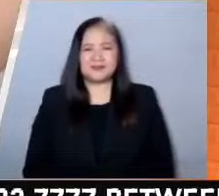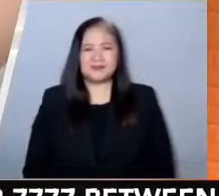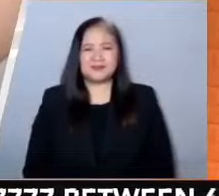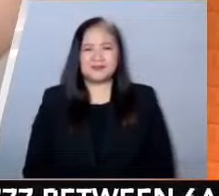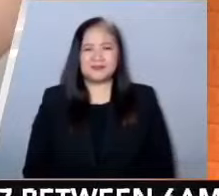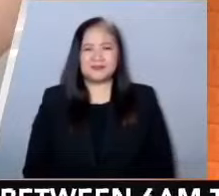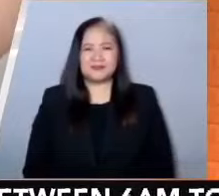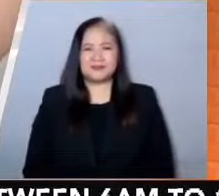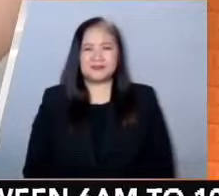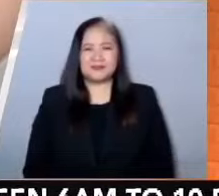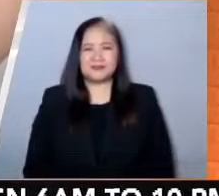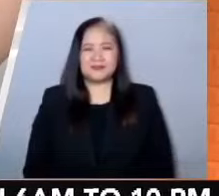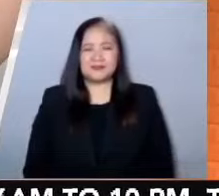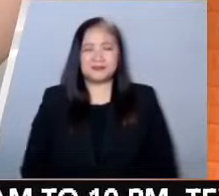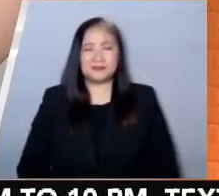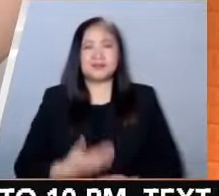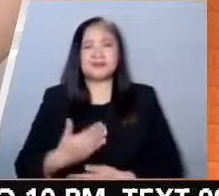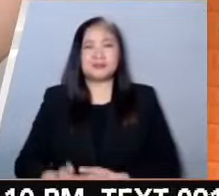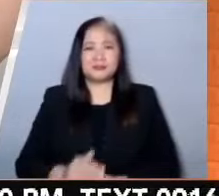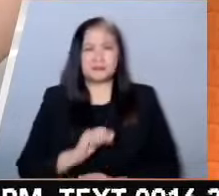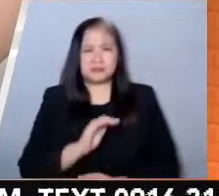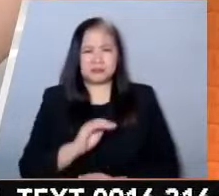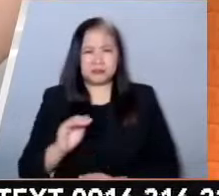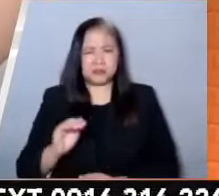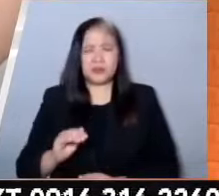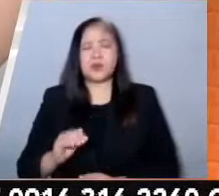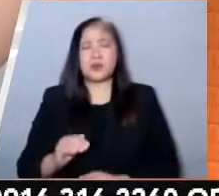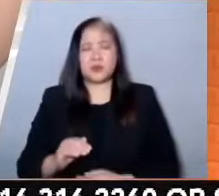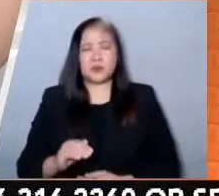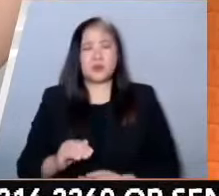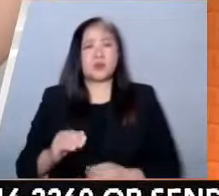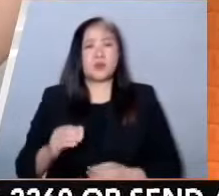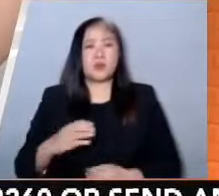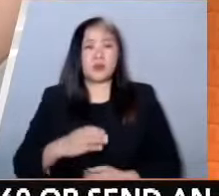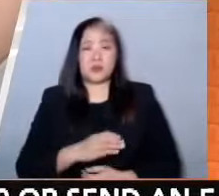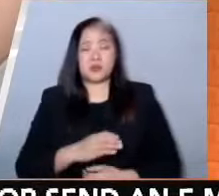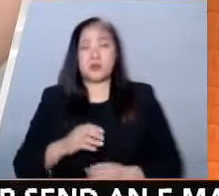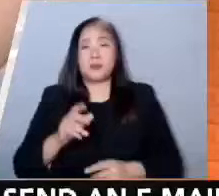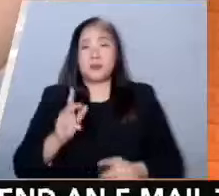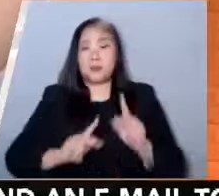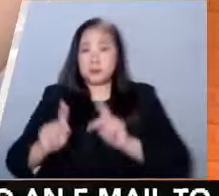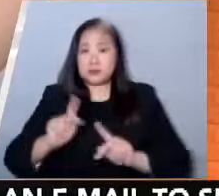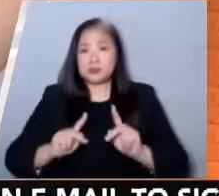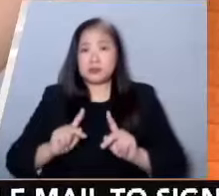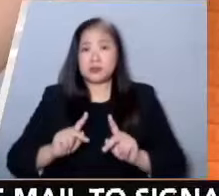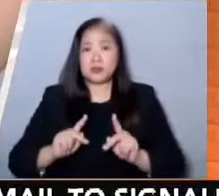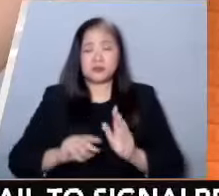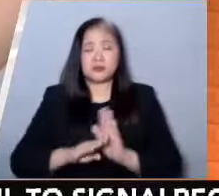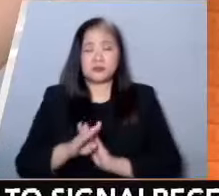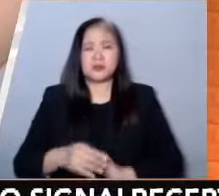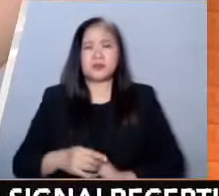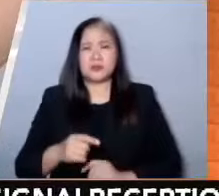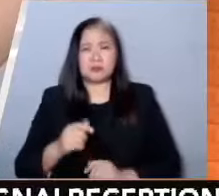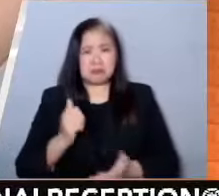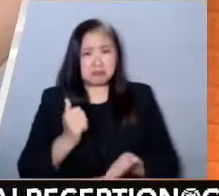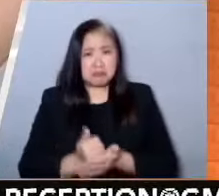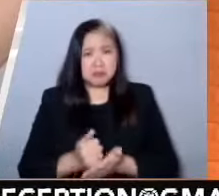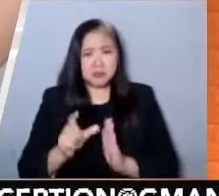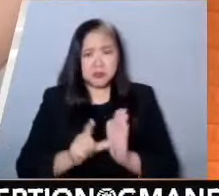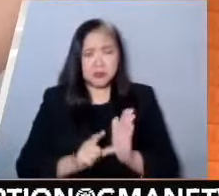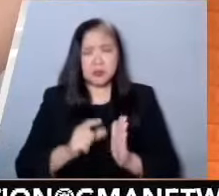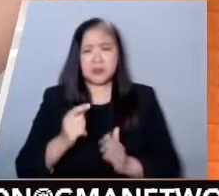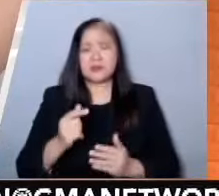ipinapanawagan ng Commission on population and development na ma sa batas ang adolescent pregnancy prevention bill sa gitna ng